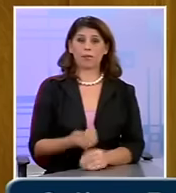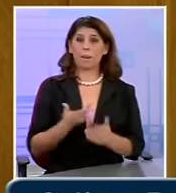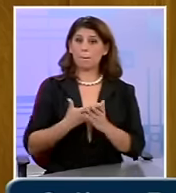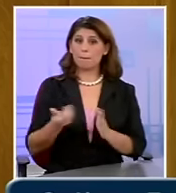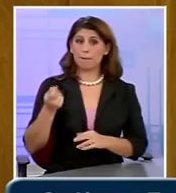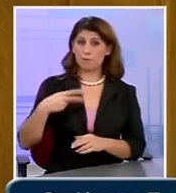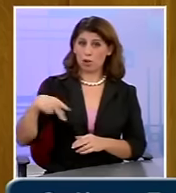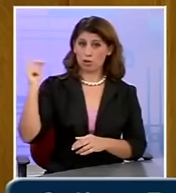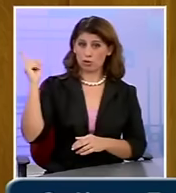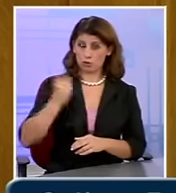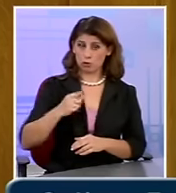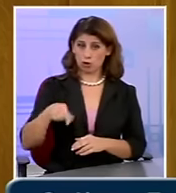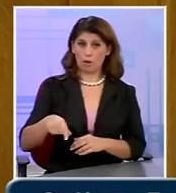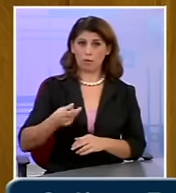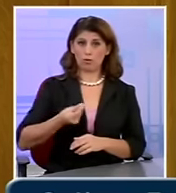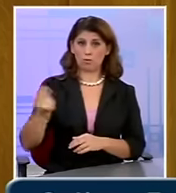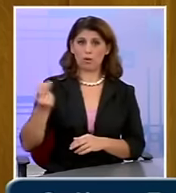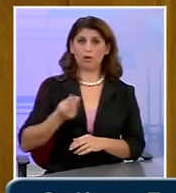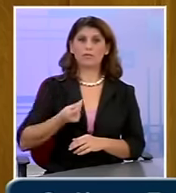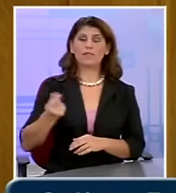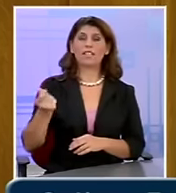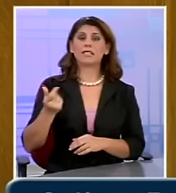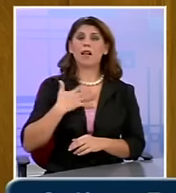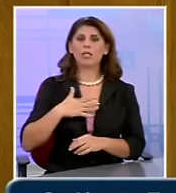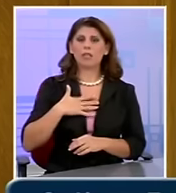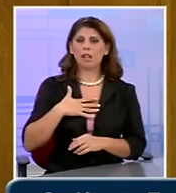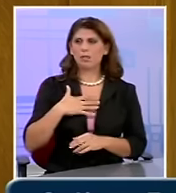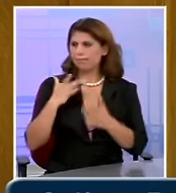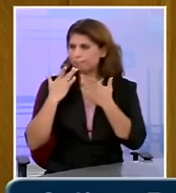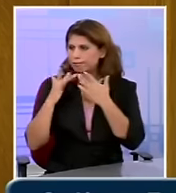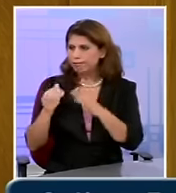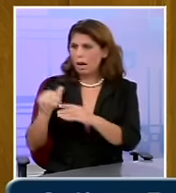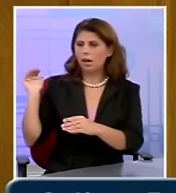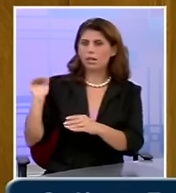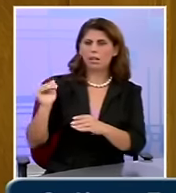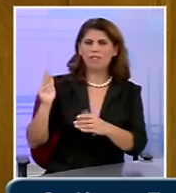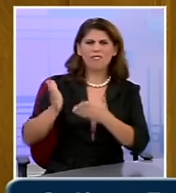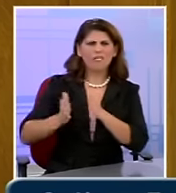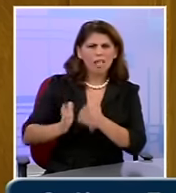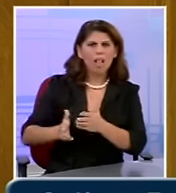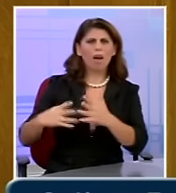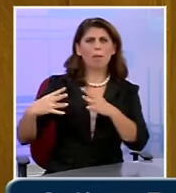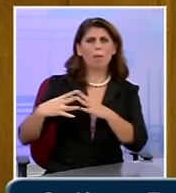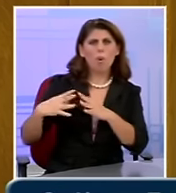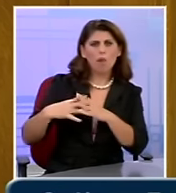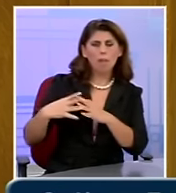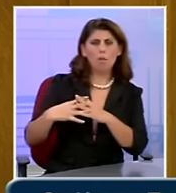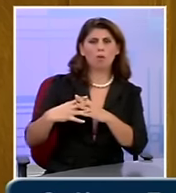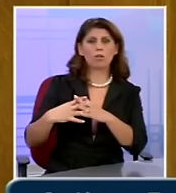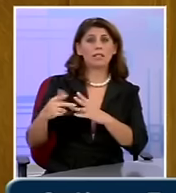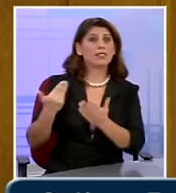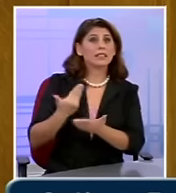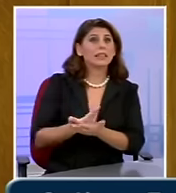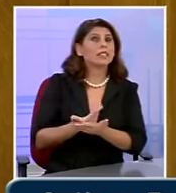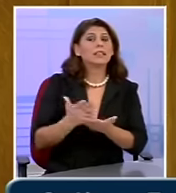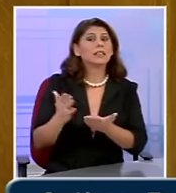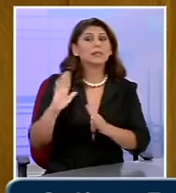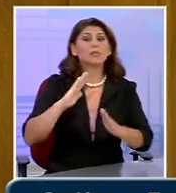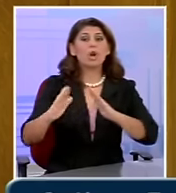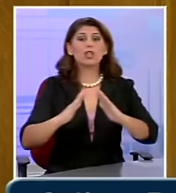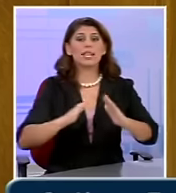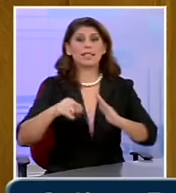αυτών των προσφύγων θέλουν να ξεφύγουν από βιαιότητες, από πόλεμους και ζητάν καταφύγιο στην